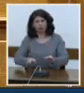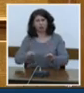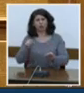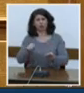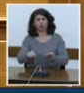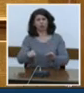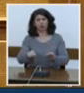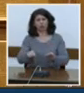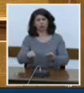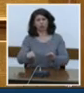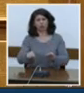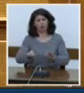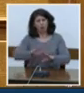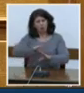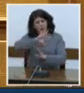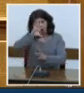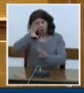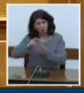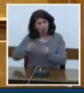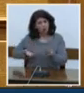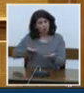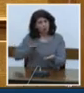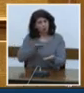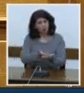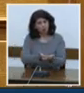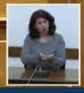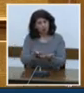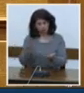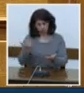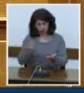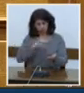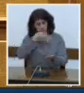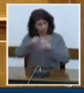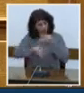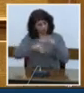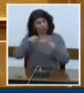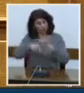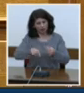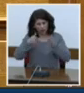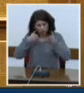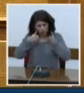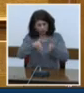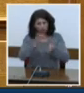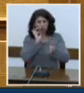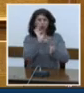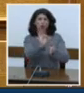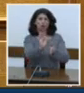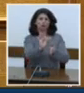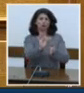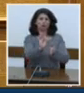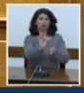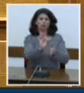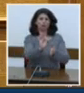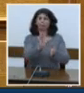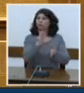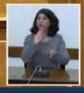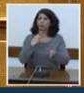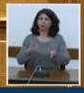κατατείνουν και οι προτάσεις για τις οποίες μόλις σας μίλησα. Με αφορμή το ελληνικό